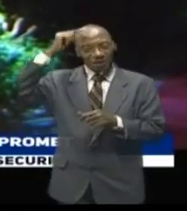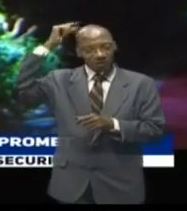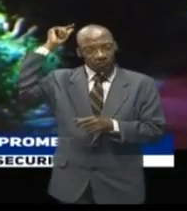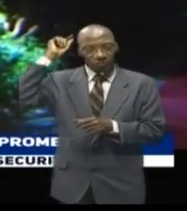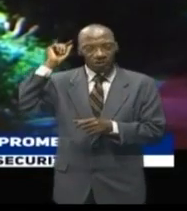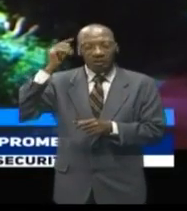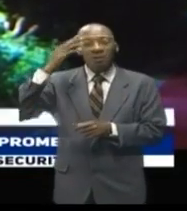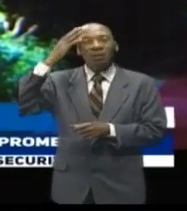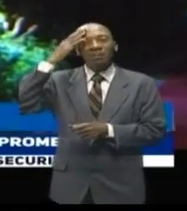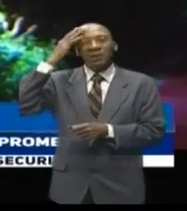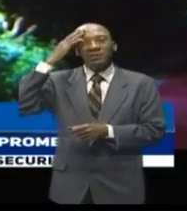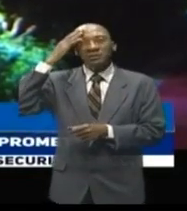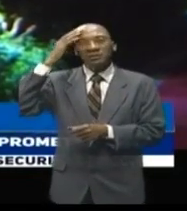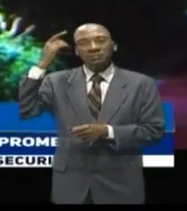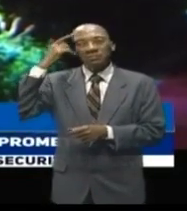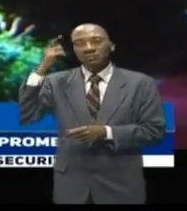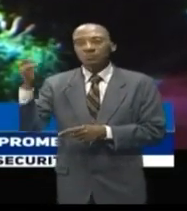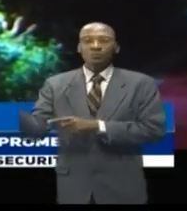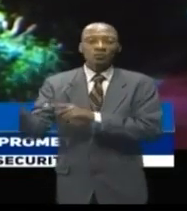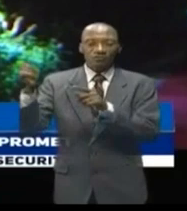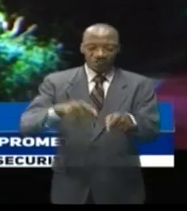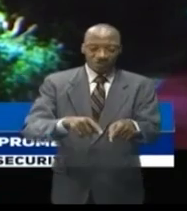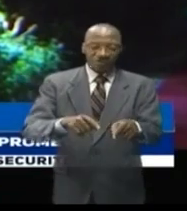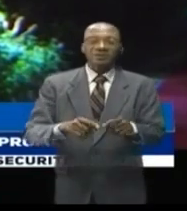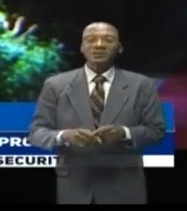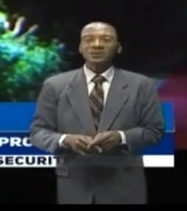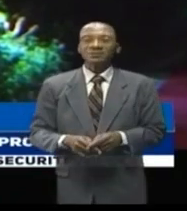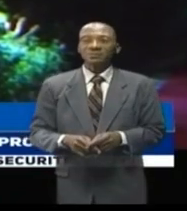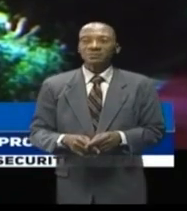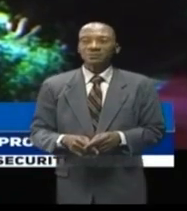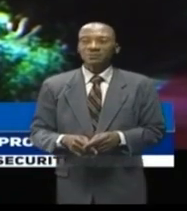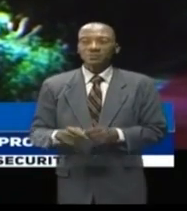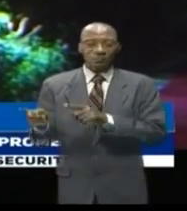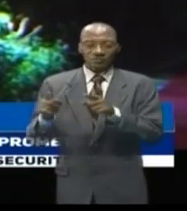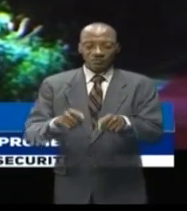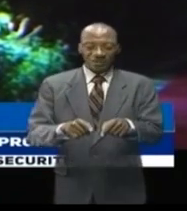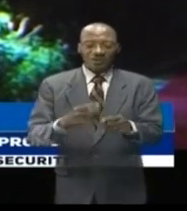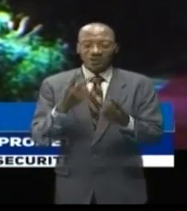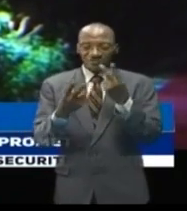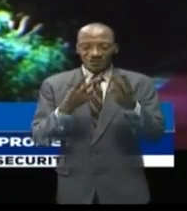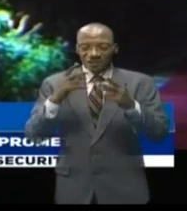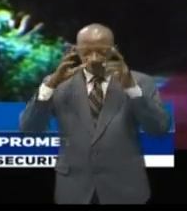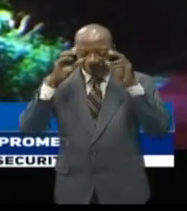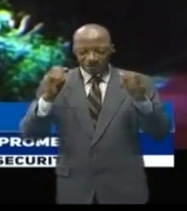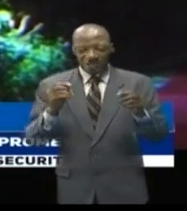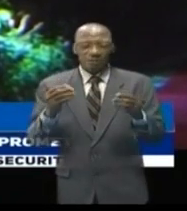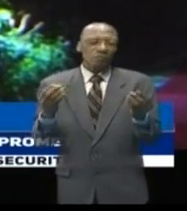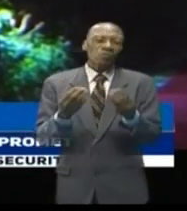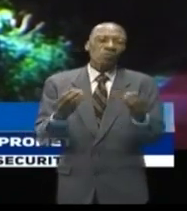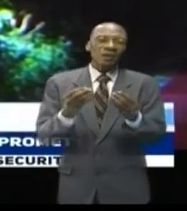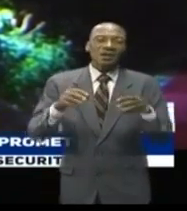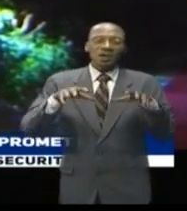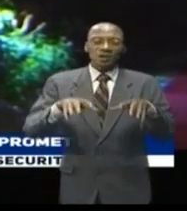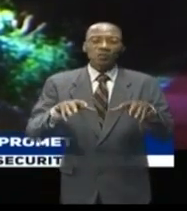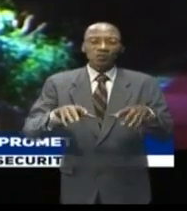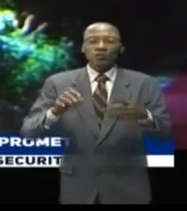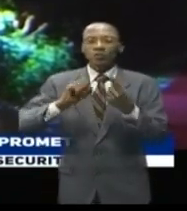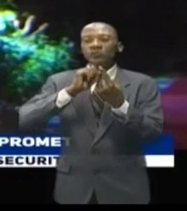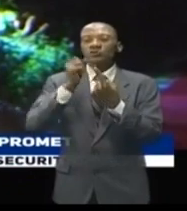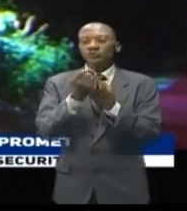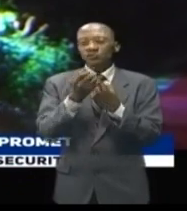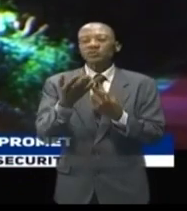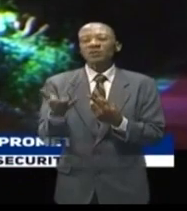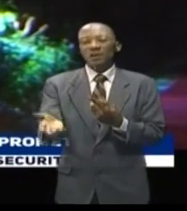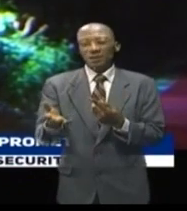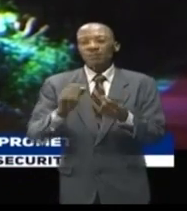la citation de relation bilatérale et pourquoi pas aussi de la situation dans laquelle nous trouvons qu'une situation de crise sécuritaire